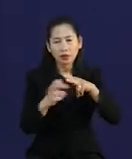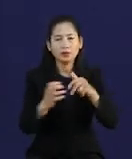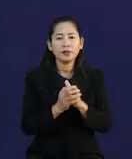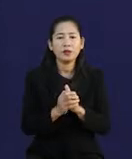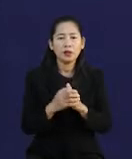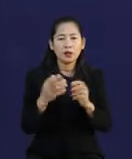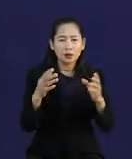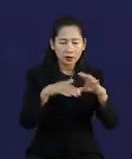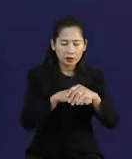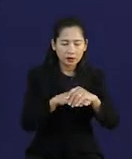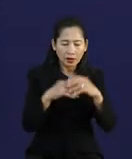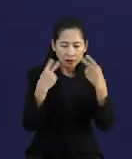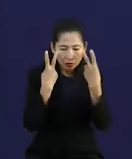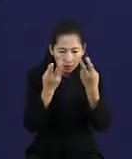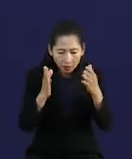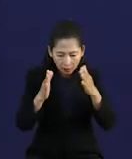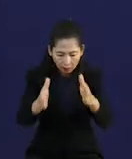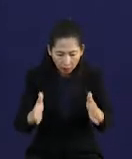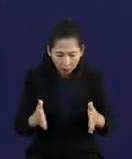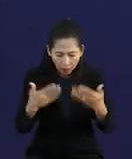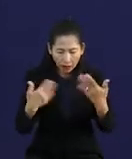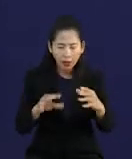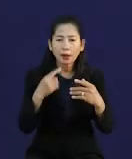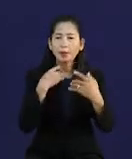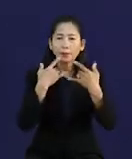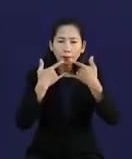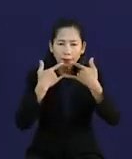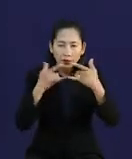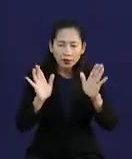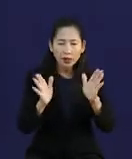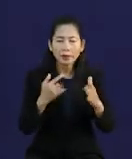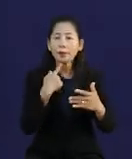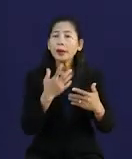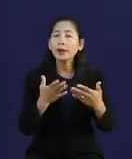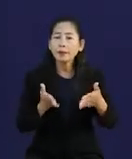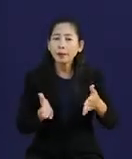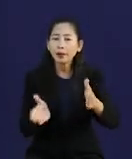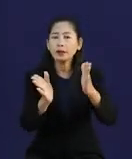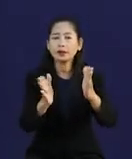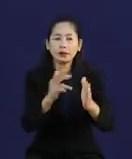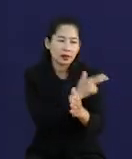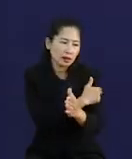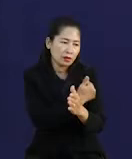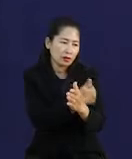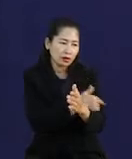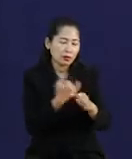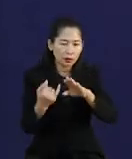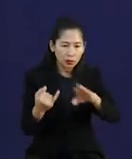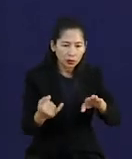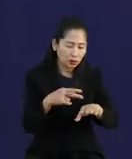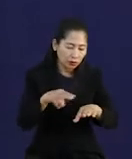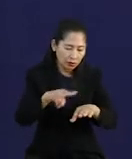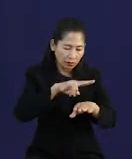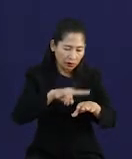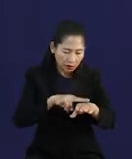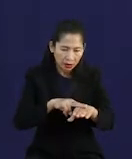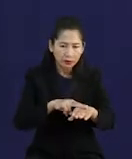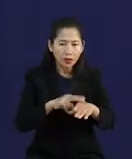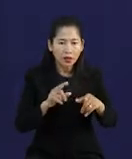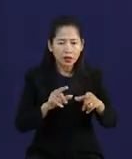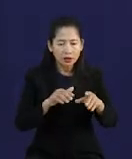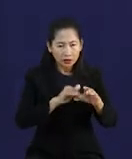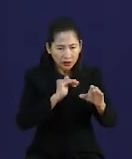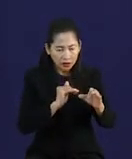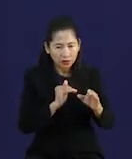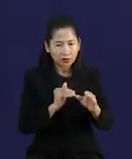chắp đầy cú sân kết phong ruột bọ sài bạp lưu tử căn muốn tì bẹt cổ mà chiến đau chân đồng nào